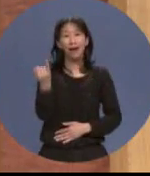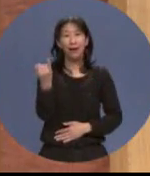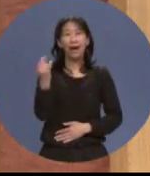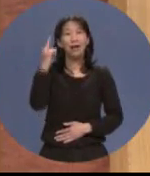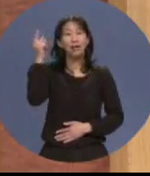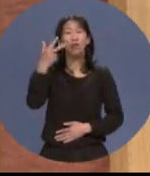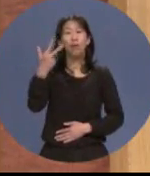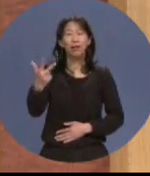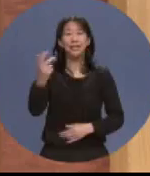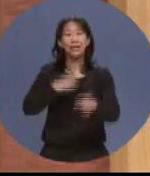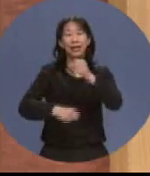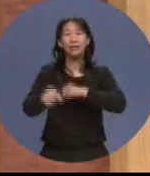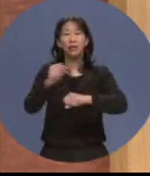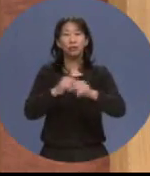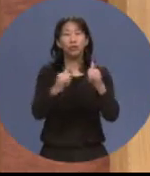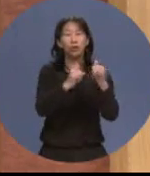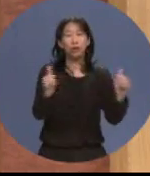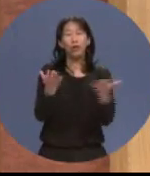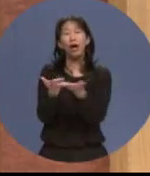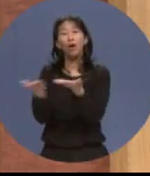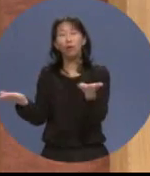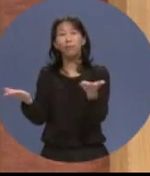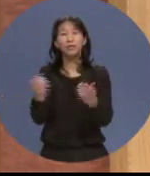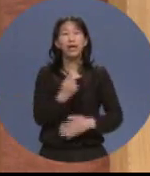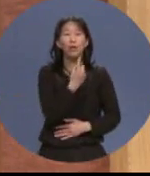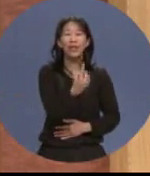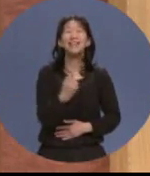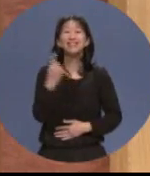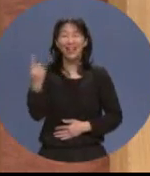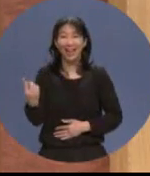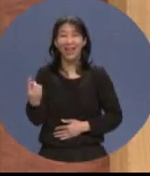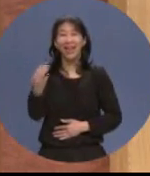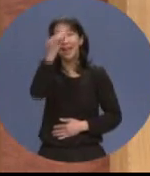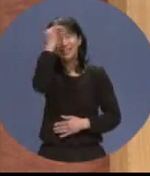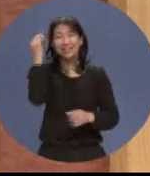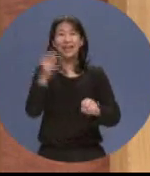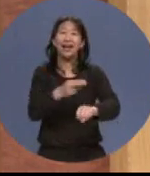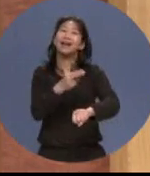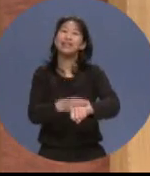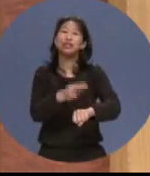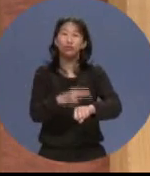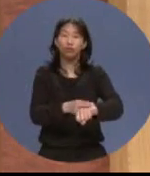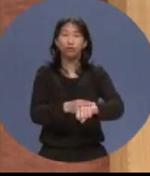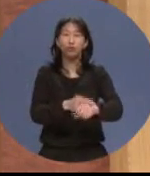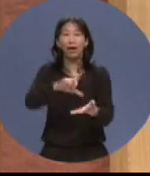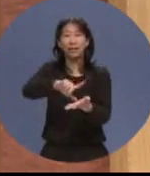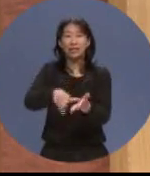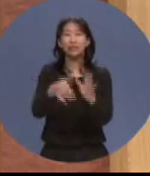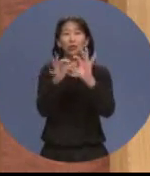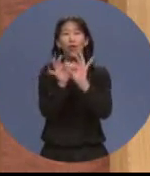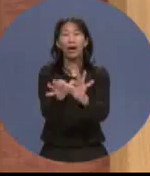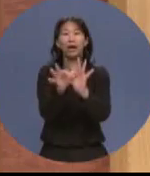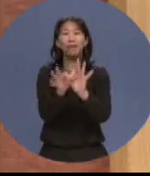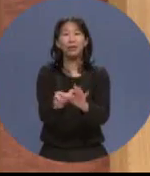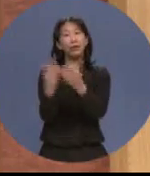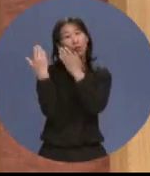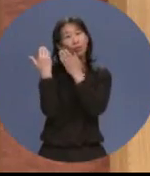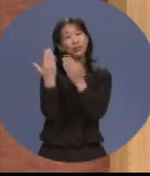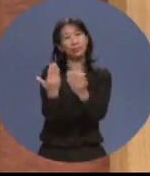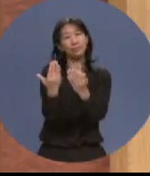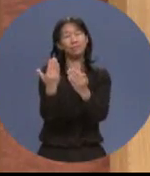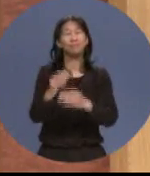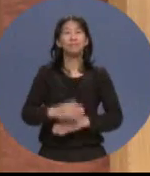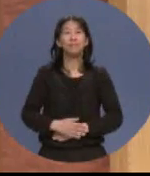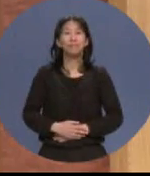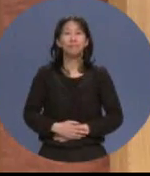駒市内で活躍されている人やお店を訪ね、知恵や技術、地域との関わりなどを伺います